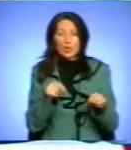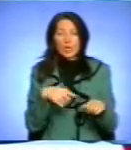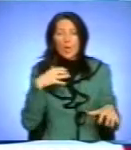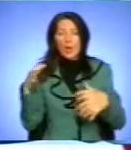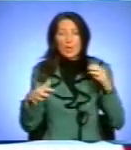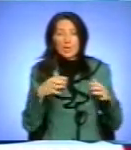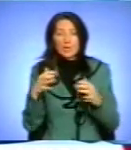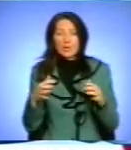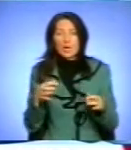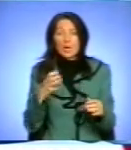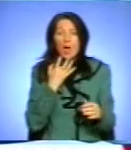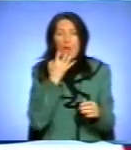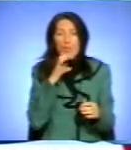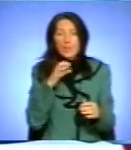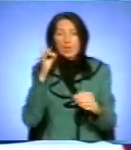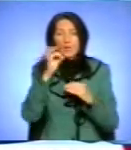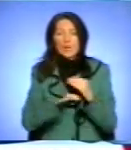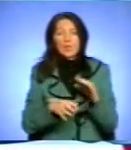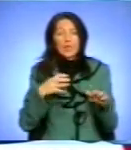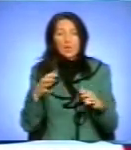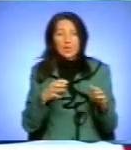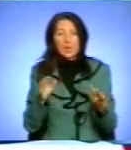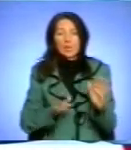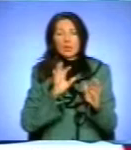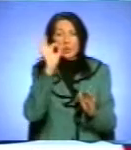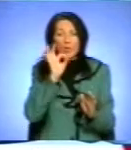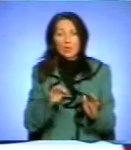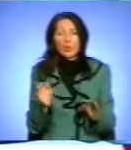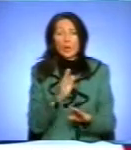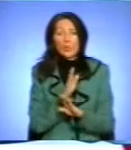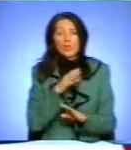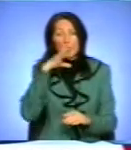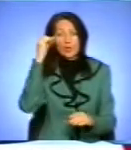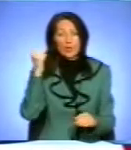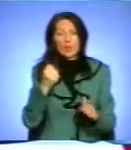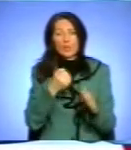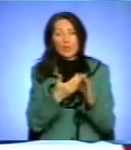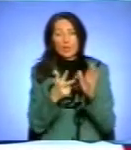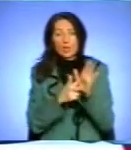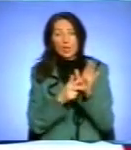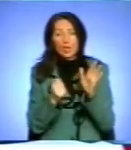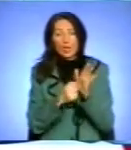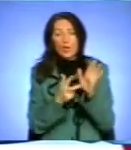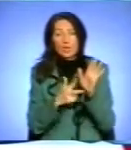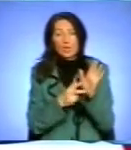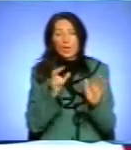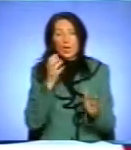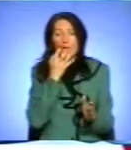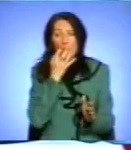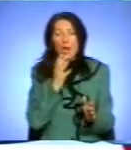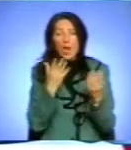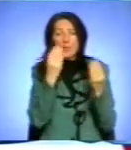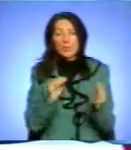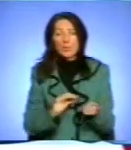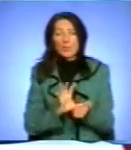Поривчастий південно-західний вітер і температури повітря вночі будуть в межах від 3 до 8 градусів тепла, а день